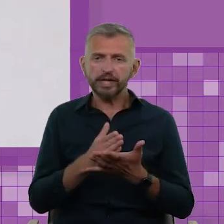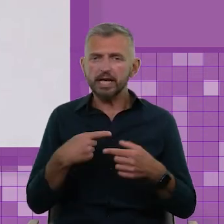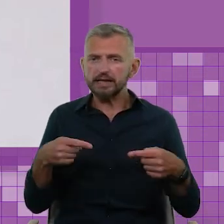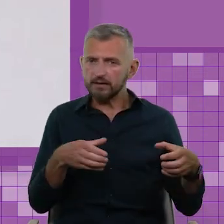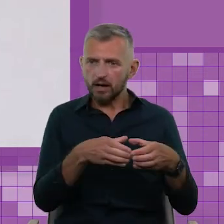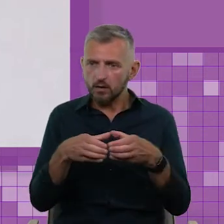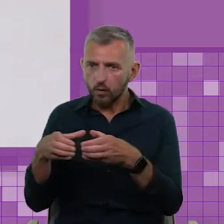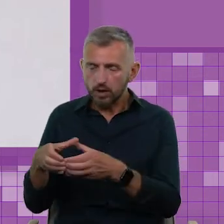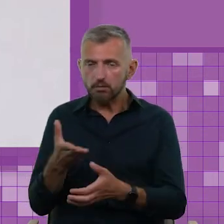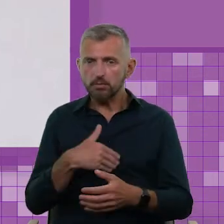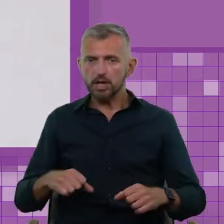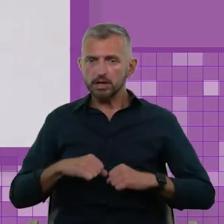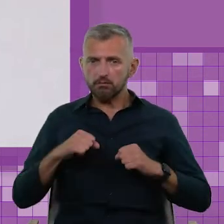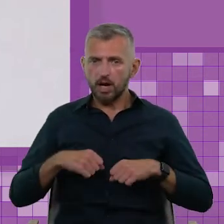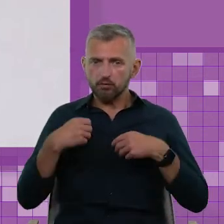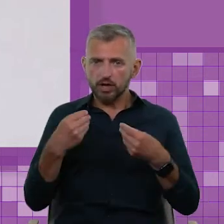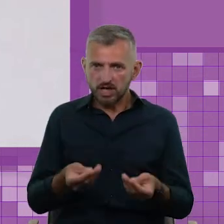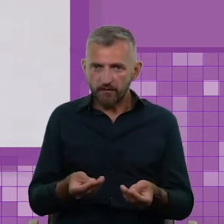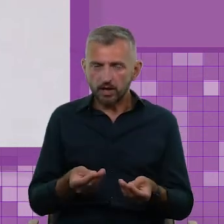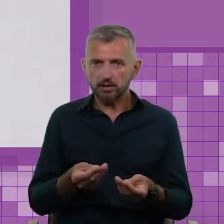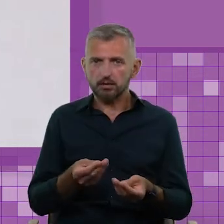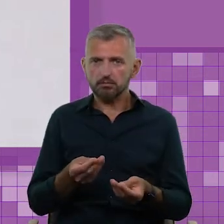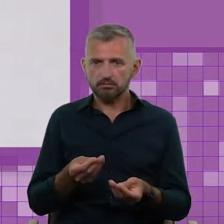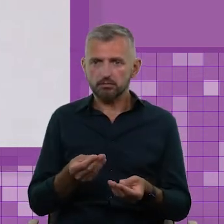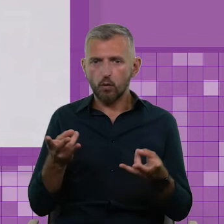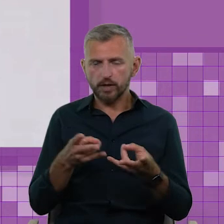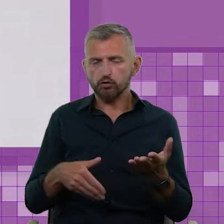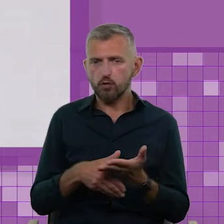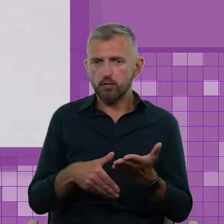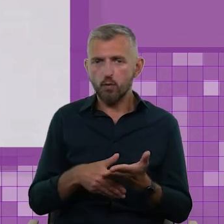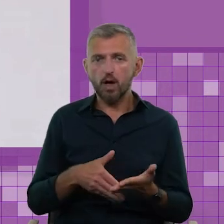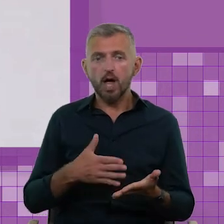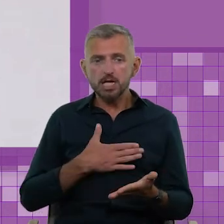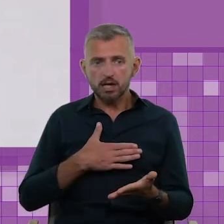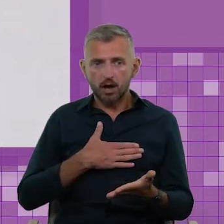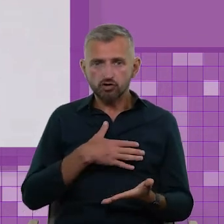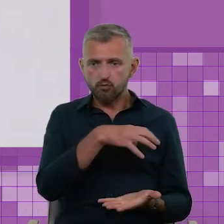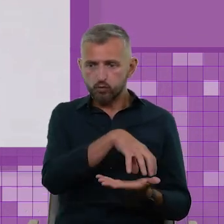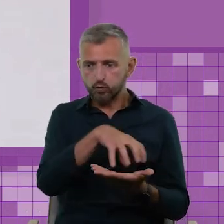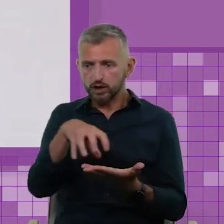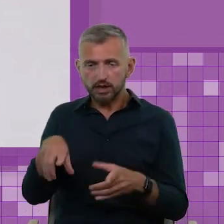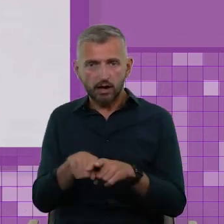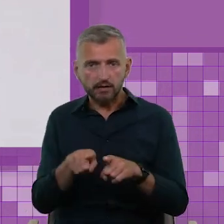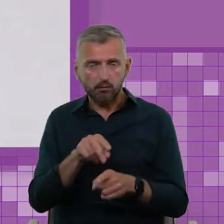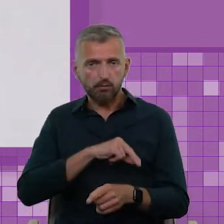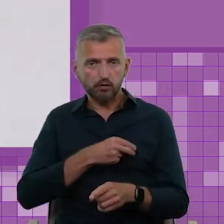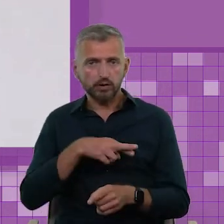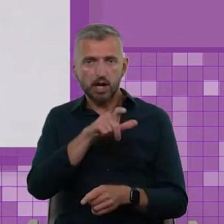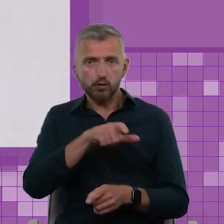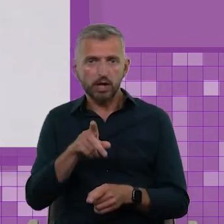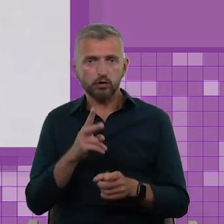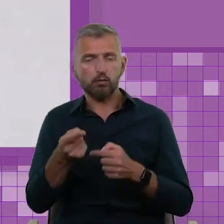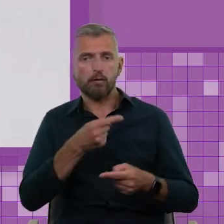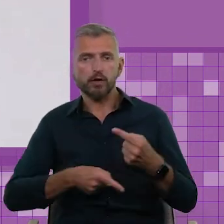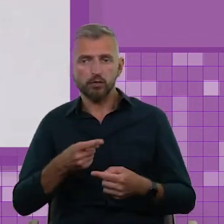ми намагаємося надавати відповідну допомогу. Тобто наші пункти так само працюють для людей, які повертаються. Той